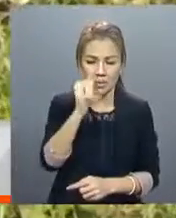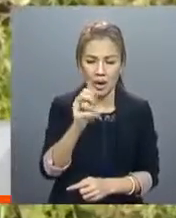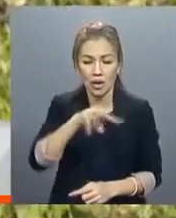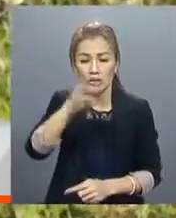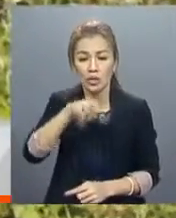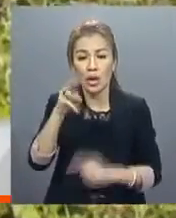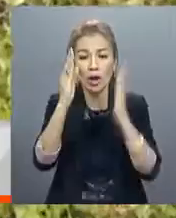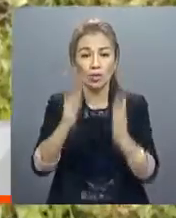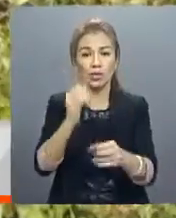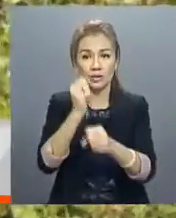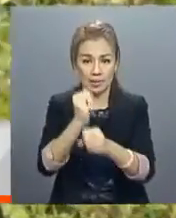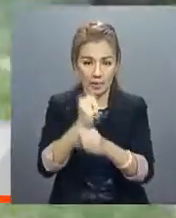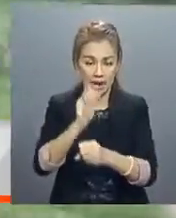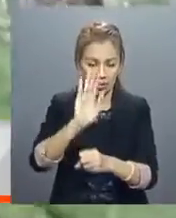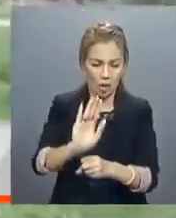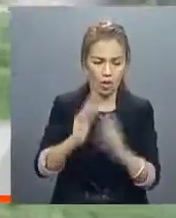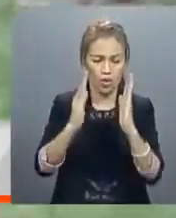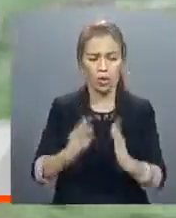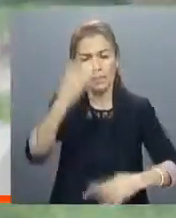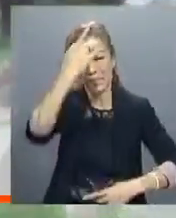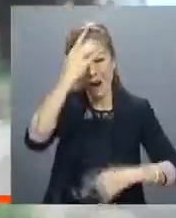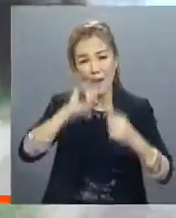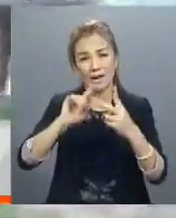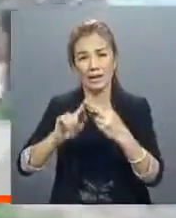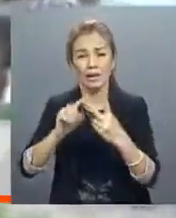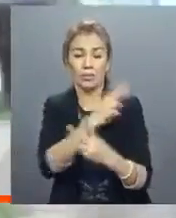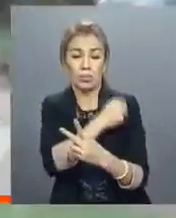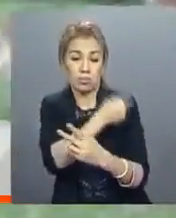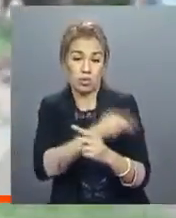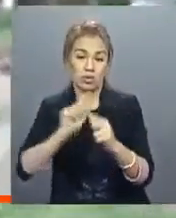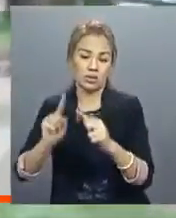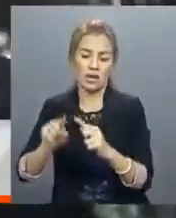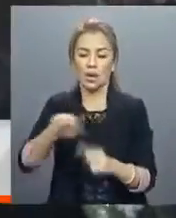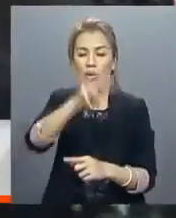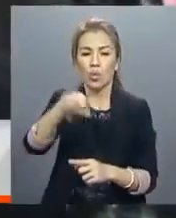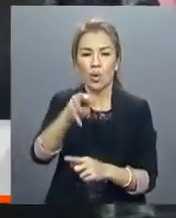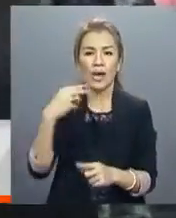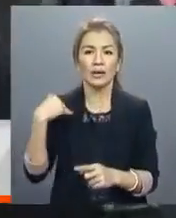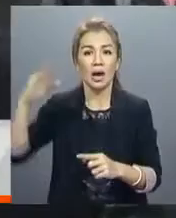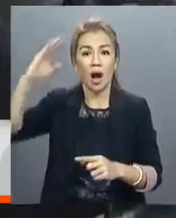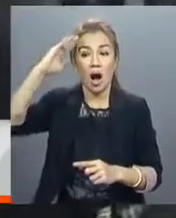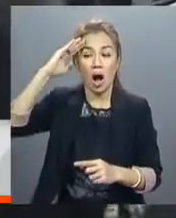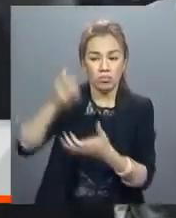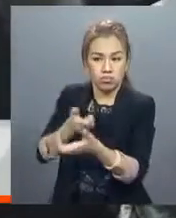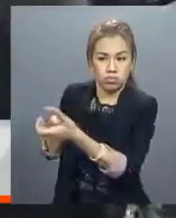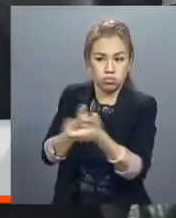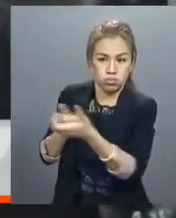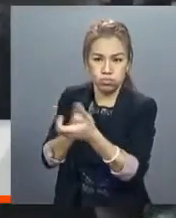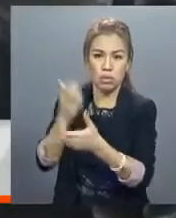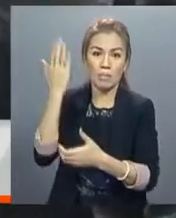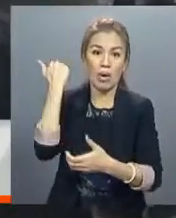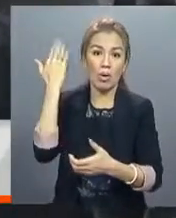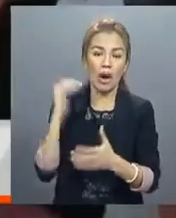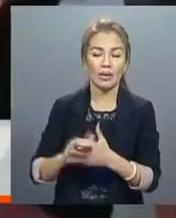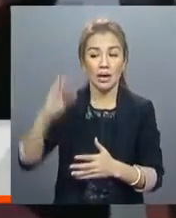งพยาบาลและผู้ป่วยหลังผู้ก่อความไม่สงบใช้โรงพยาบาลเป็นฐานที่มั่นยิงฐานทหารพลานเมื่อวานนี้ทำให้ทหารได้รับ